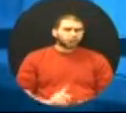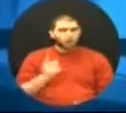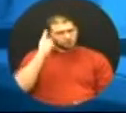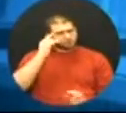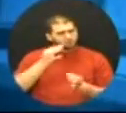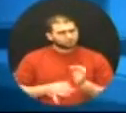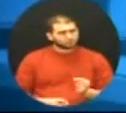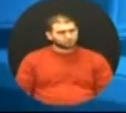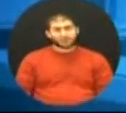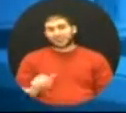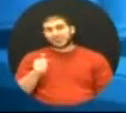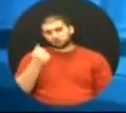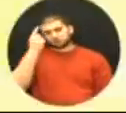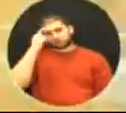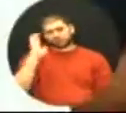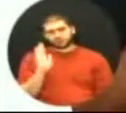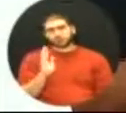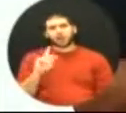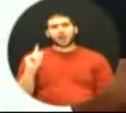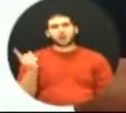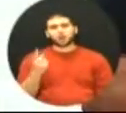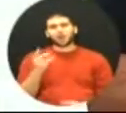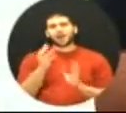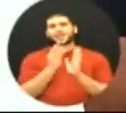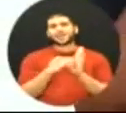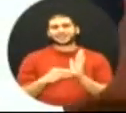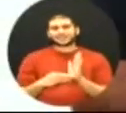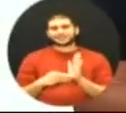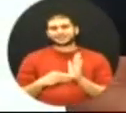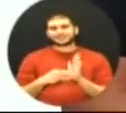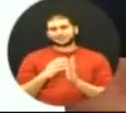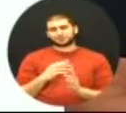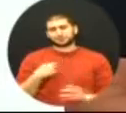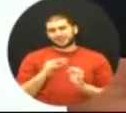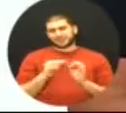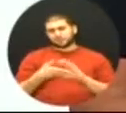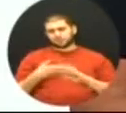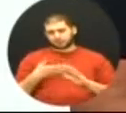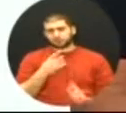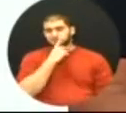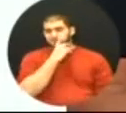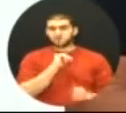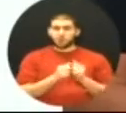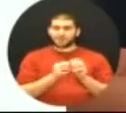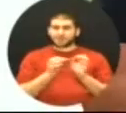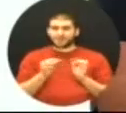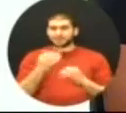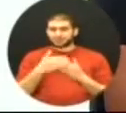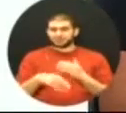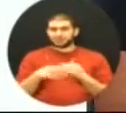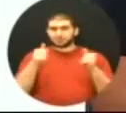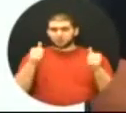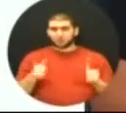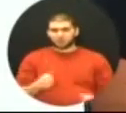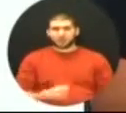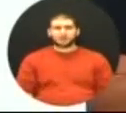הסוף? קודם כל כן. על כל הטקסטים, אני אסביר. קודם כל נתחיל מההתחלה. אנחנו... או שנתחיל מהסוף, דווקא במודעה מתוקנת? לקחנו על